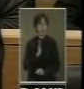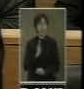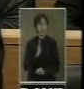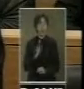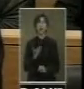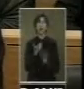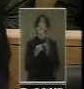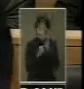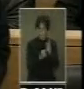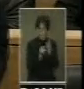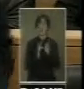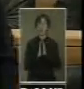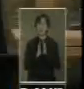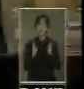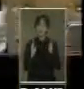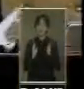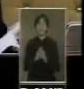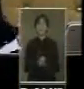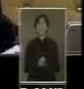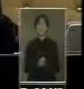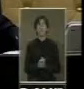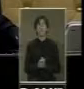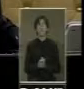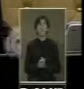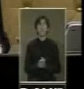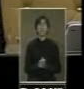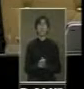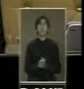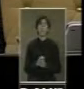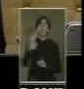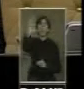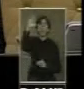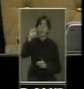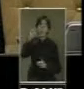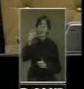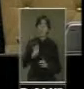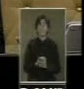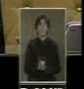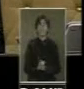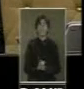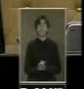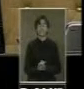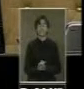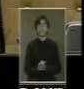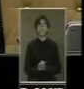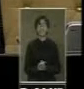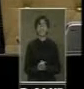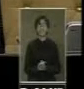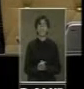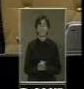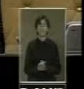กราบขอบพระคุณครับท่านประธานครับ ครับครับ ท่านประธานครับ ท่านประธานครับ